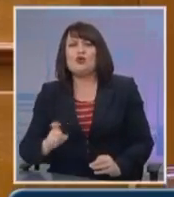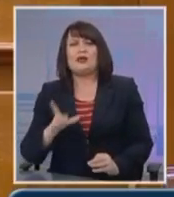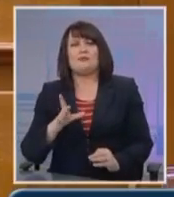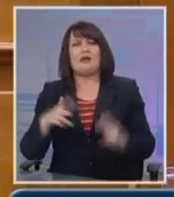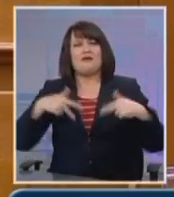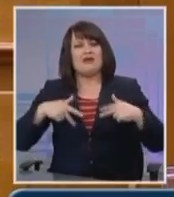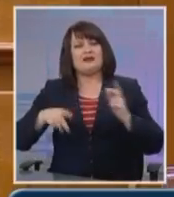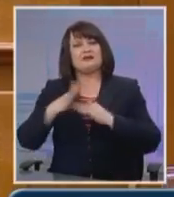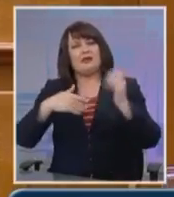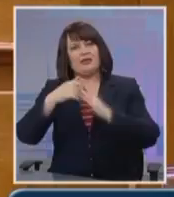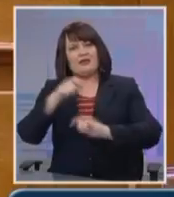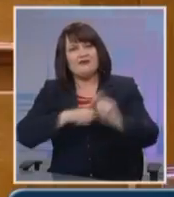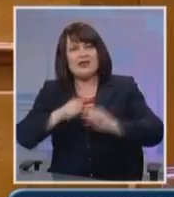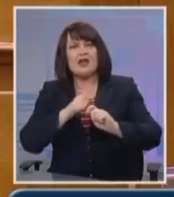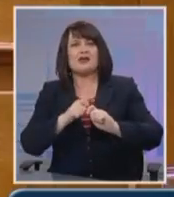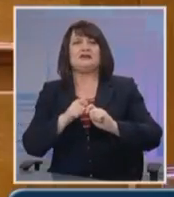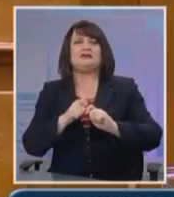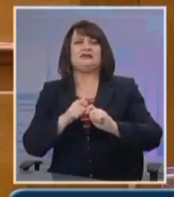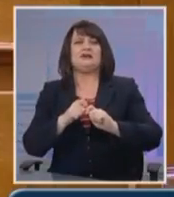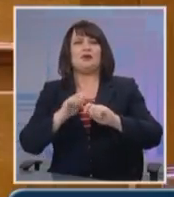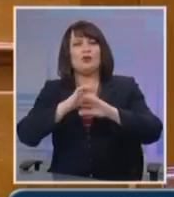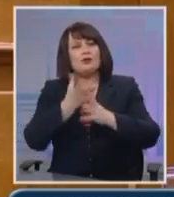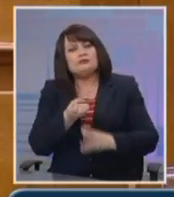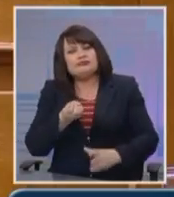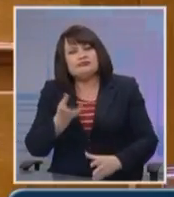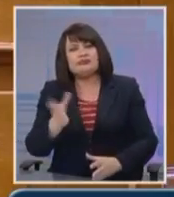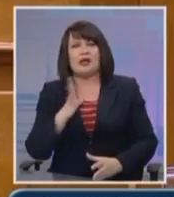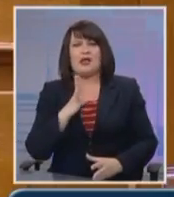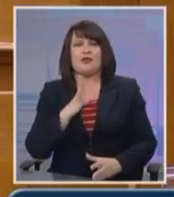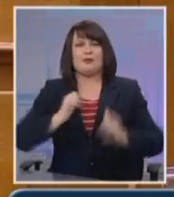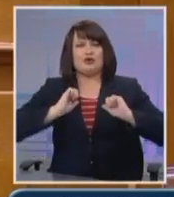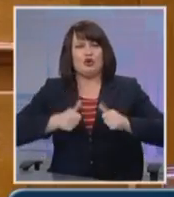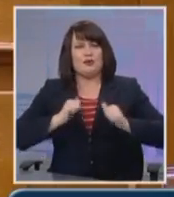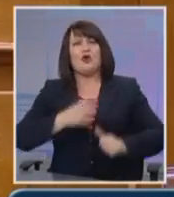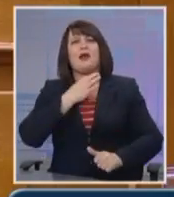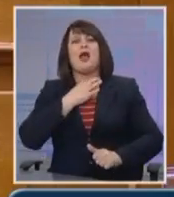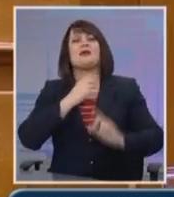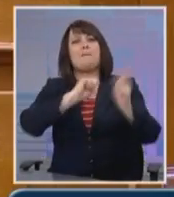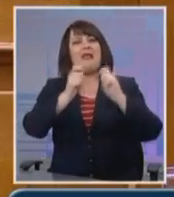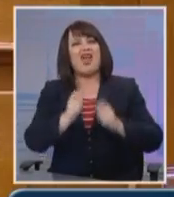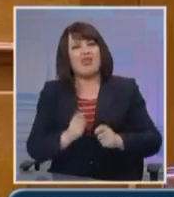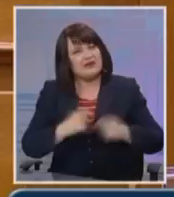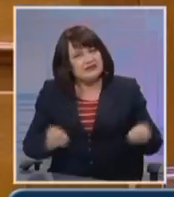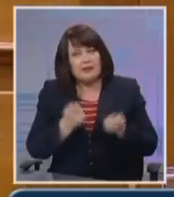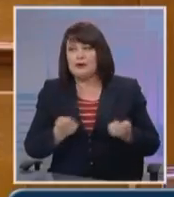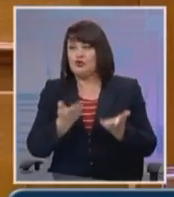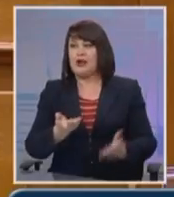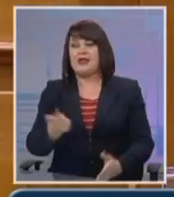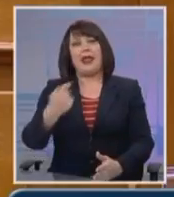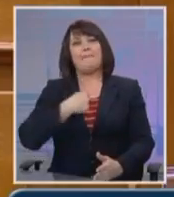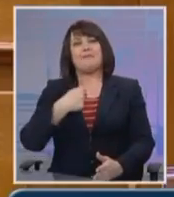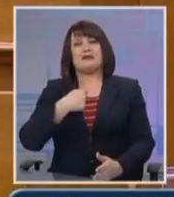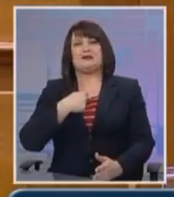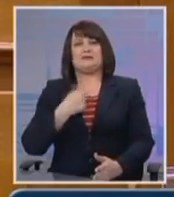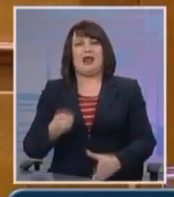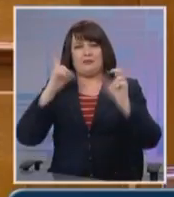οικοδομήσει μια πλατιά πολιτική πλειοψηφία υπέρ των τολμηρών και αναγκαίων μεταρρυθμίσεων. Εμείς θα είμαστε αυτή η